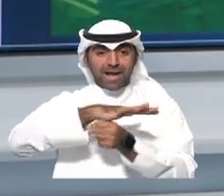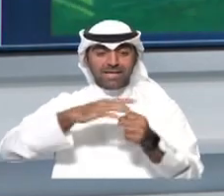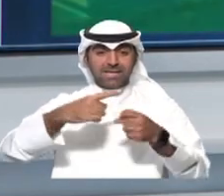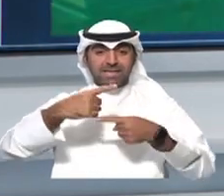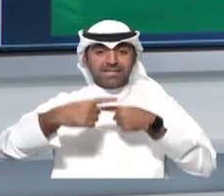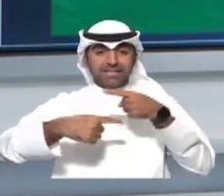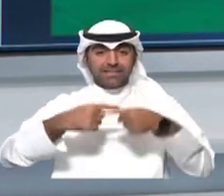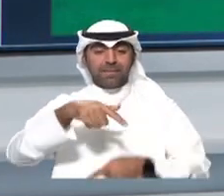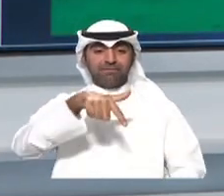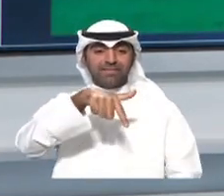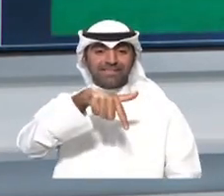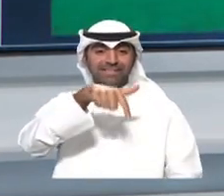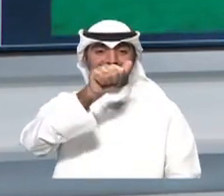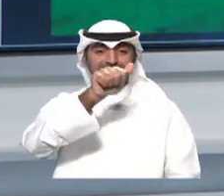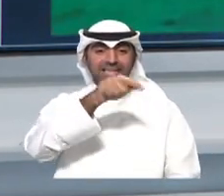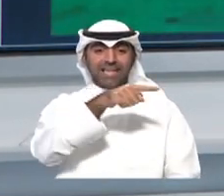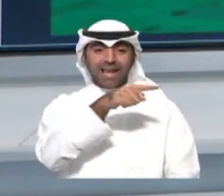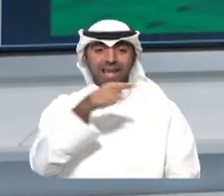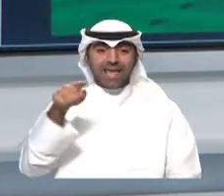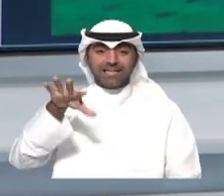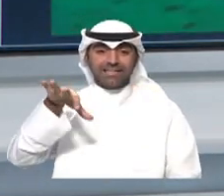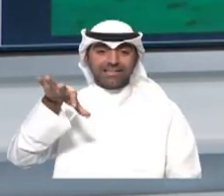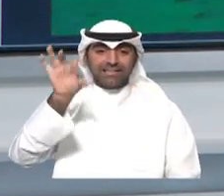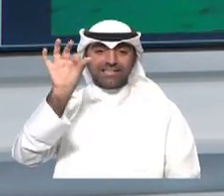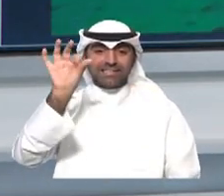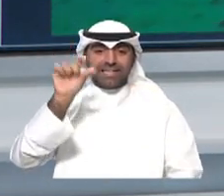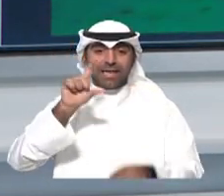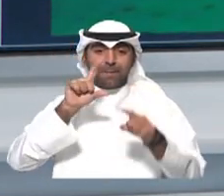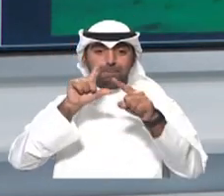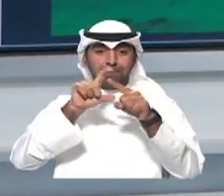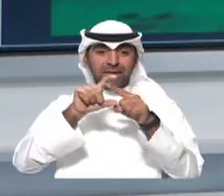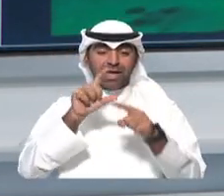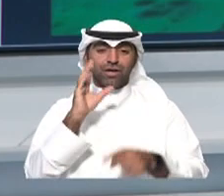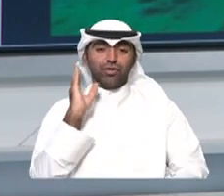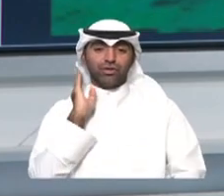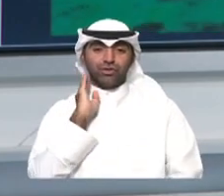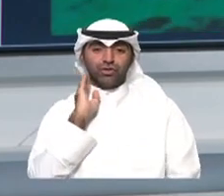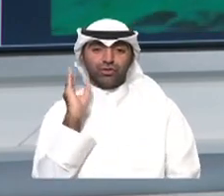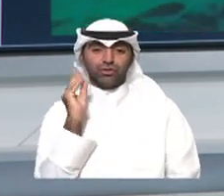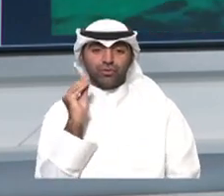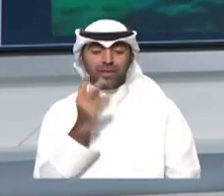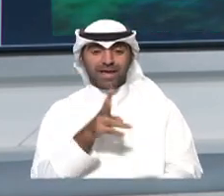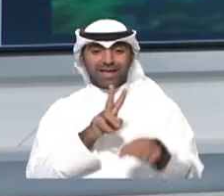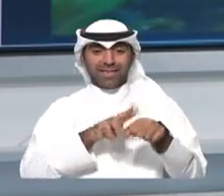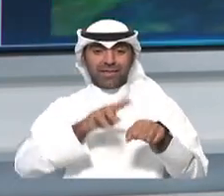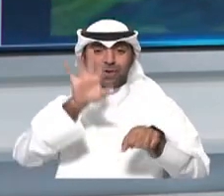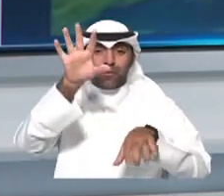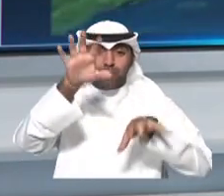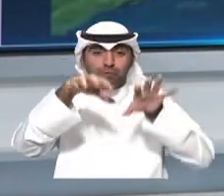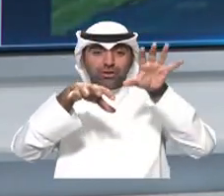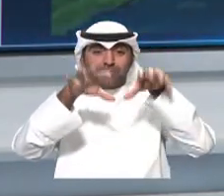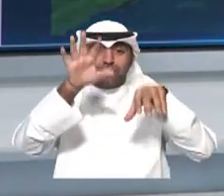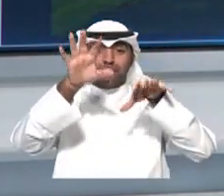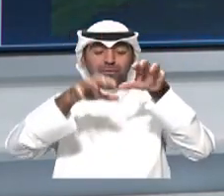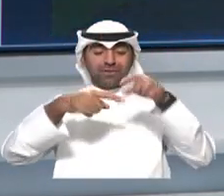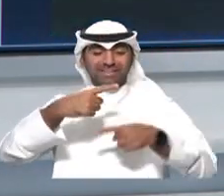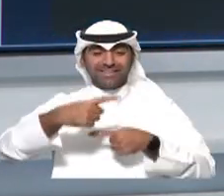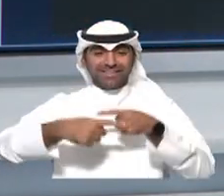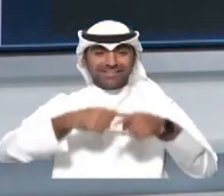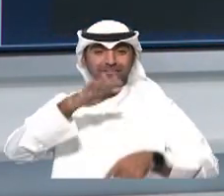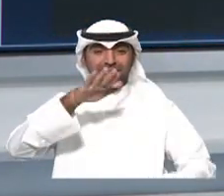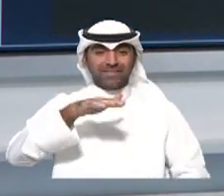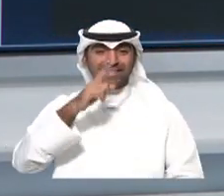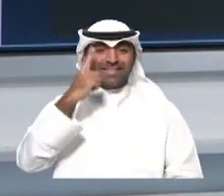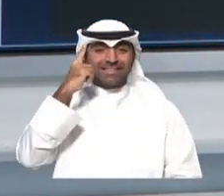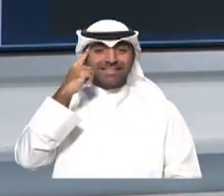أيضا الغائمة مستمرة وفرص الأمطار مستمرة اليوم مباشر حتى نهاية نهار يوم الاثنين. أما بالنسبة لأجواءنا الحالية